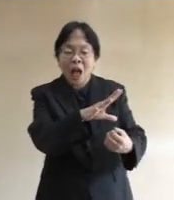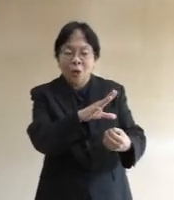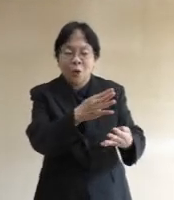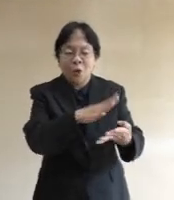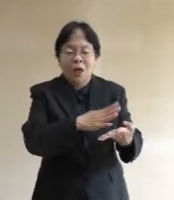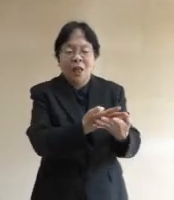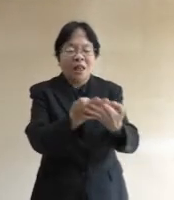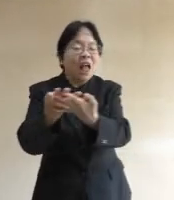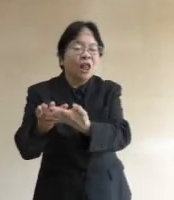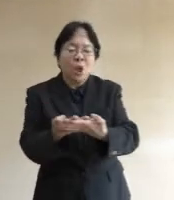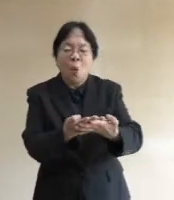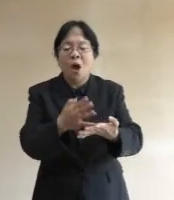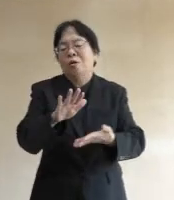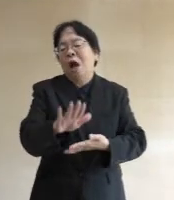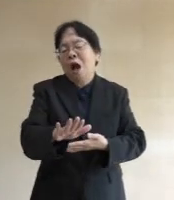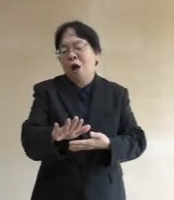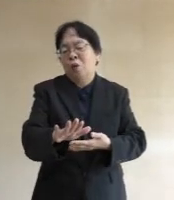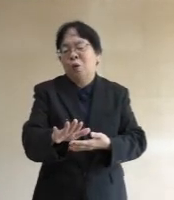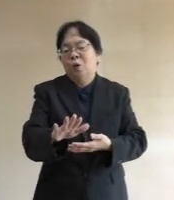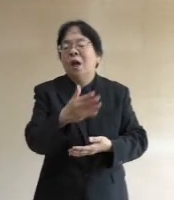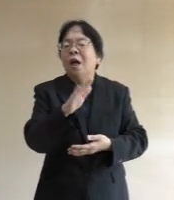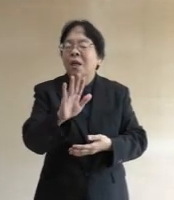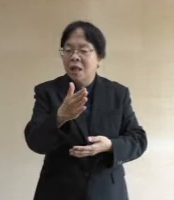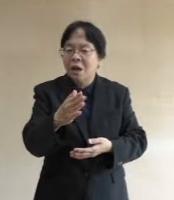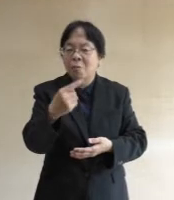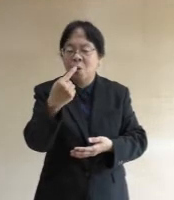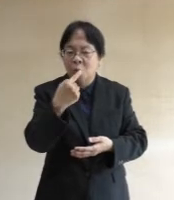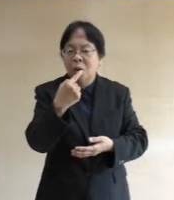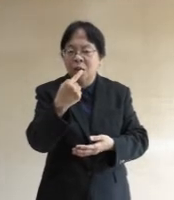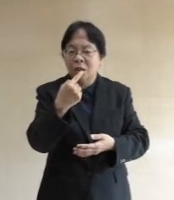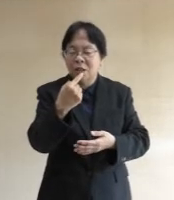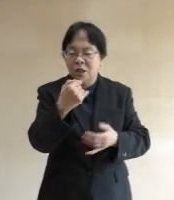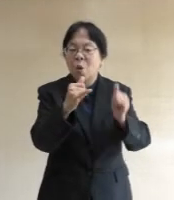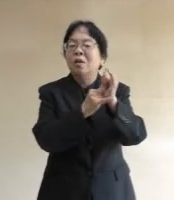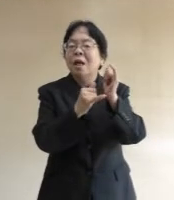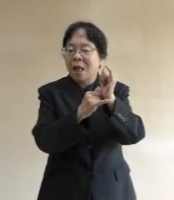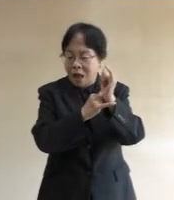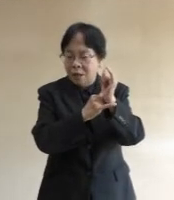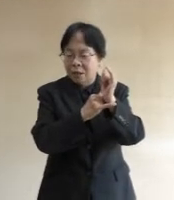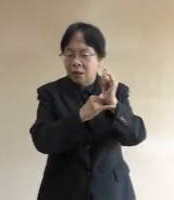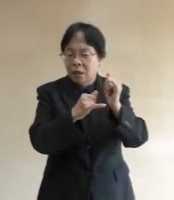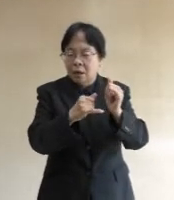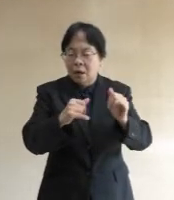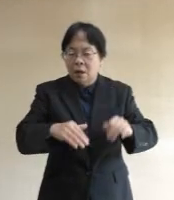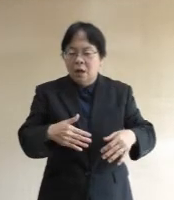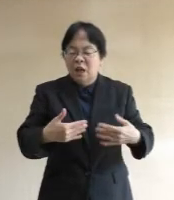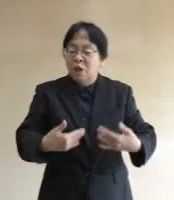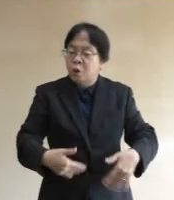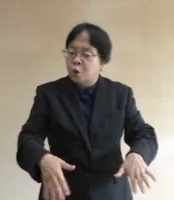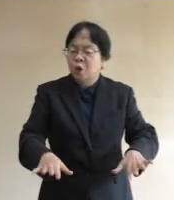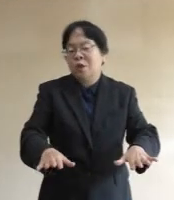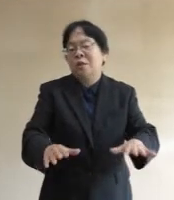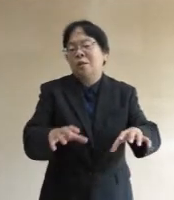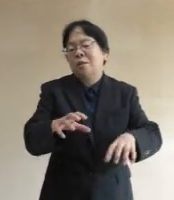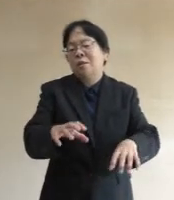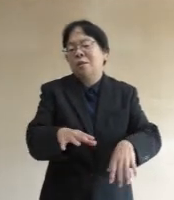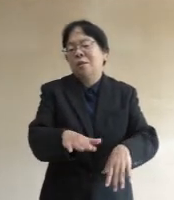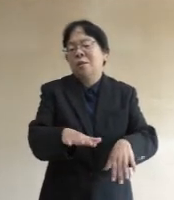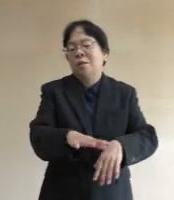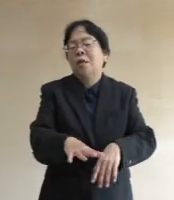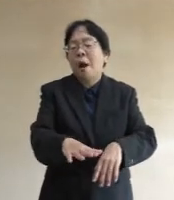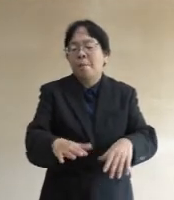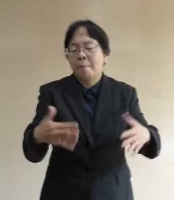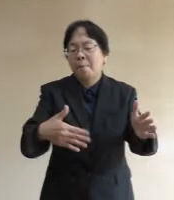ットワークがあったりっていうのが大きいと思うんですね。ただ私たちの世代、私の世代ってあんまりまだ子供が生まれたりしてないぐらい